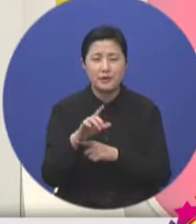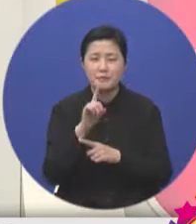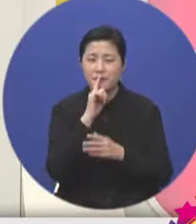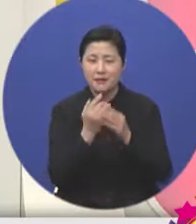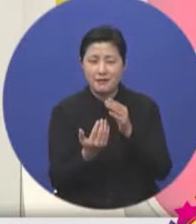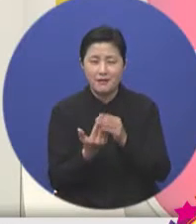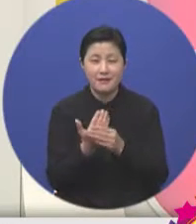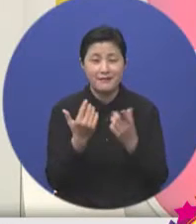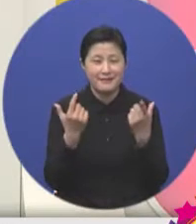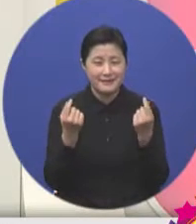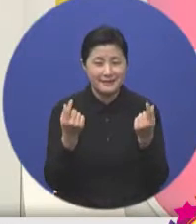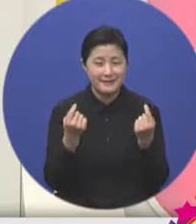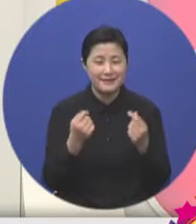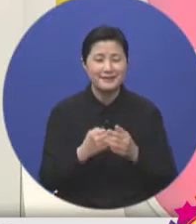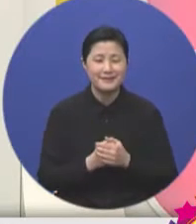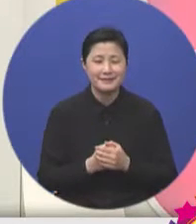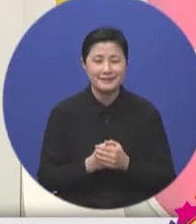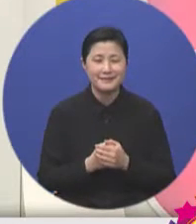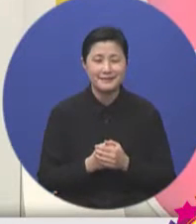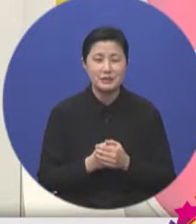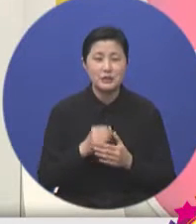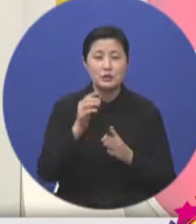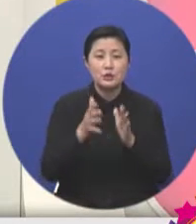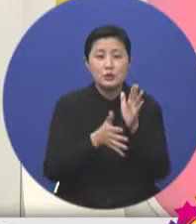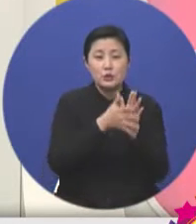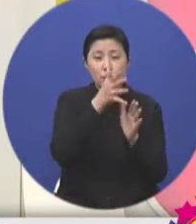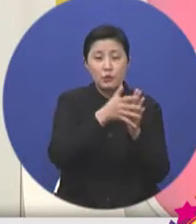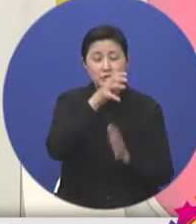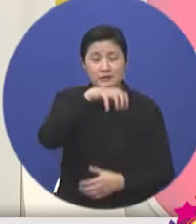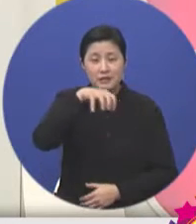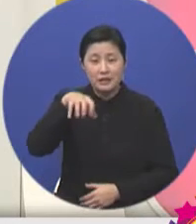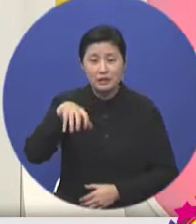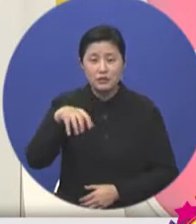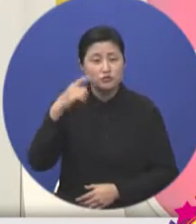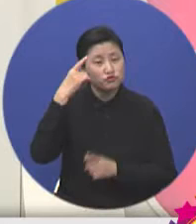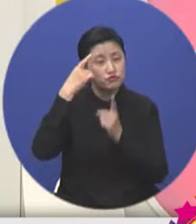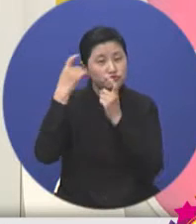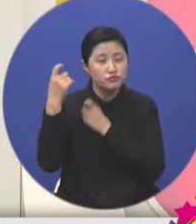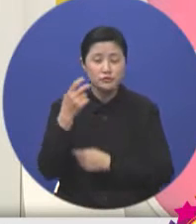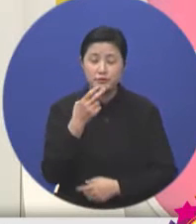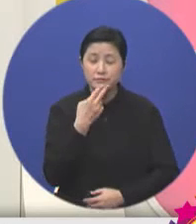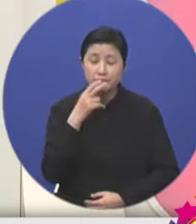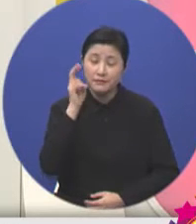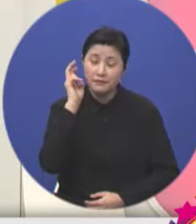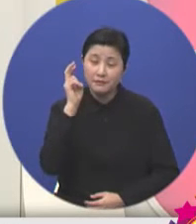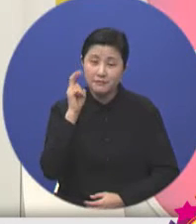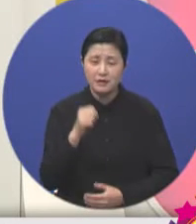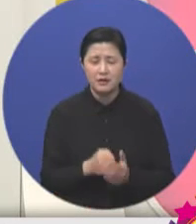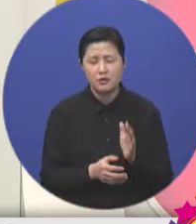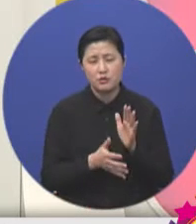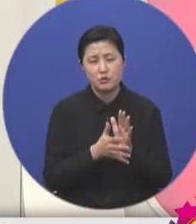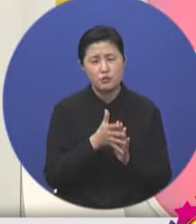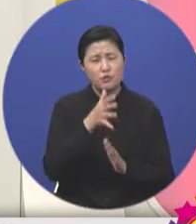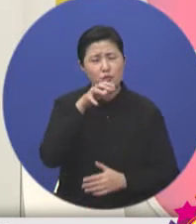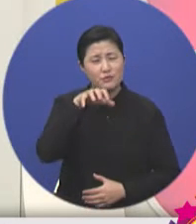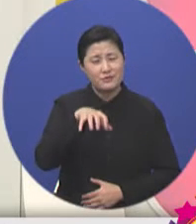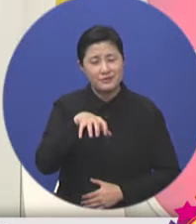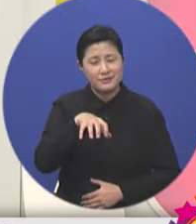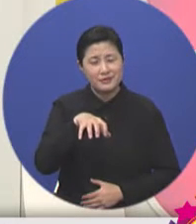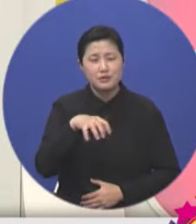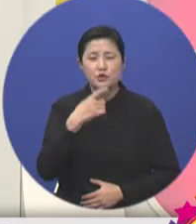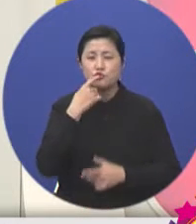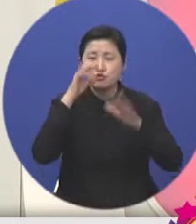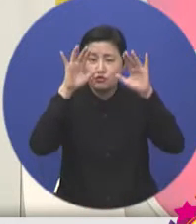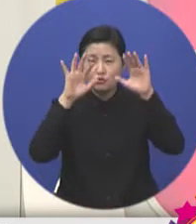또 말씀들 하세요, 그죠? 네. 도시에서는 어떤 추억거리가 없나 봐요. 도시는 별로 그거. 도시에는 사실